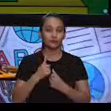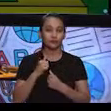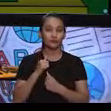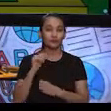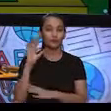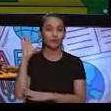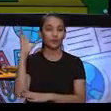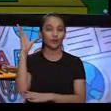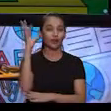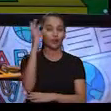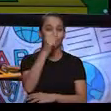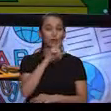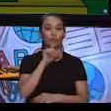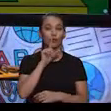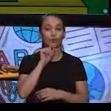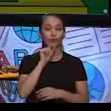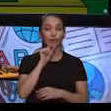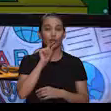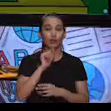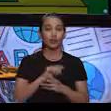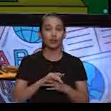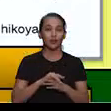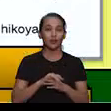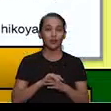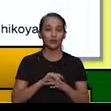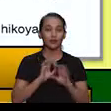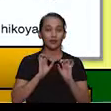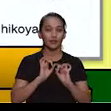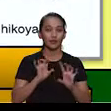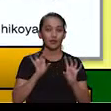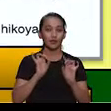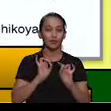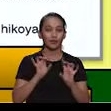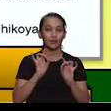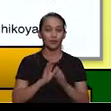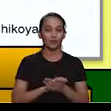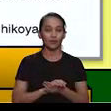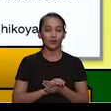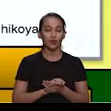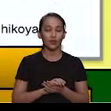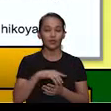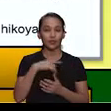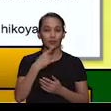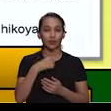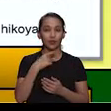baldoq, qushlarga gap tayinlab, chaqchaqlaydi zarg'aldoq.